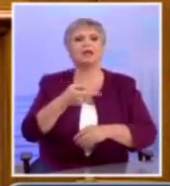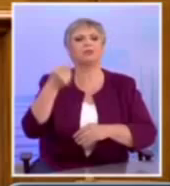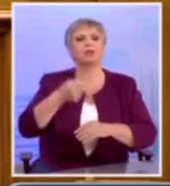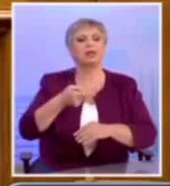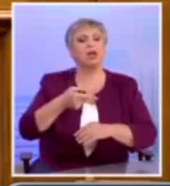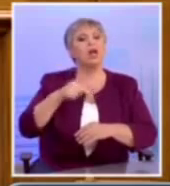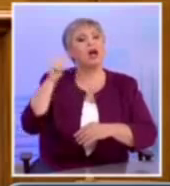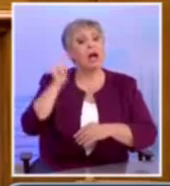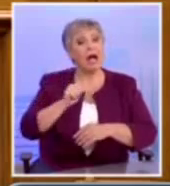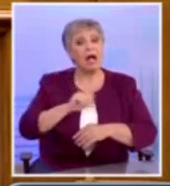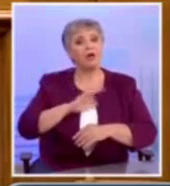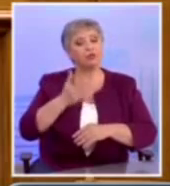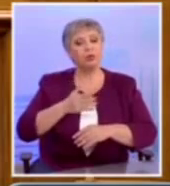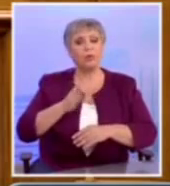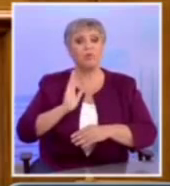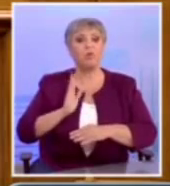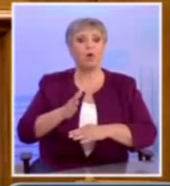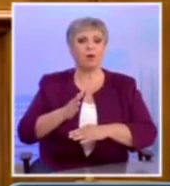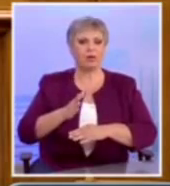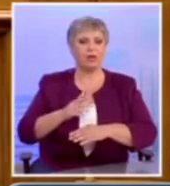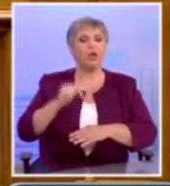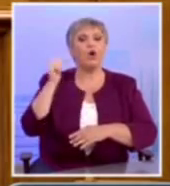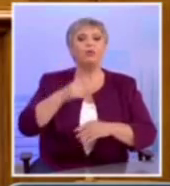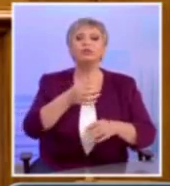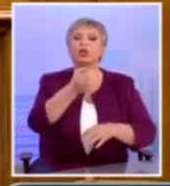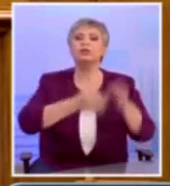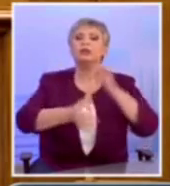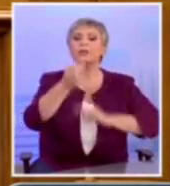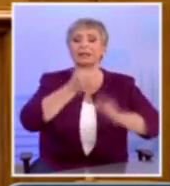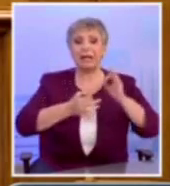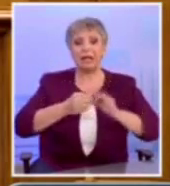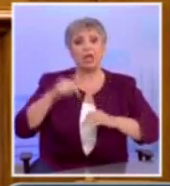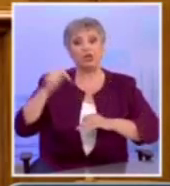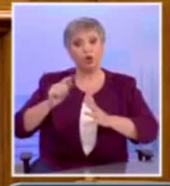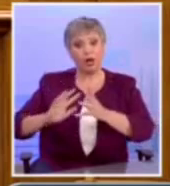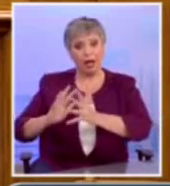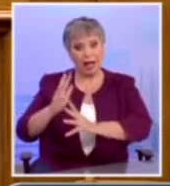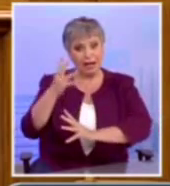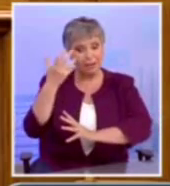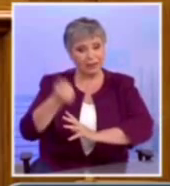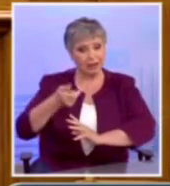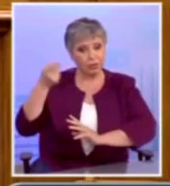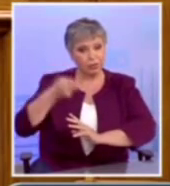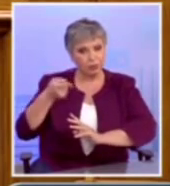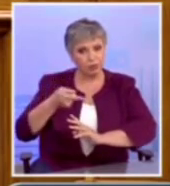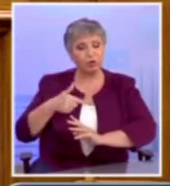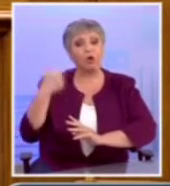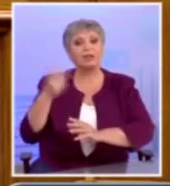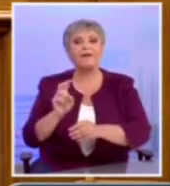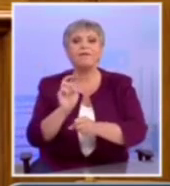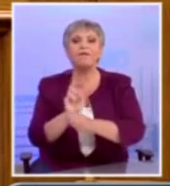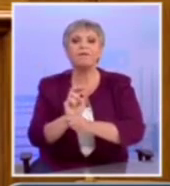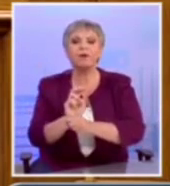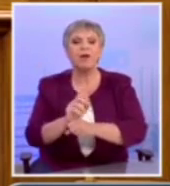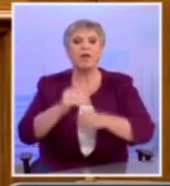λέει ότι δεν μπορεί μια χώρα να έχει για χρόνια και ψηλούς ρυθμούς ανάπτυξης και μεγάλα πλεονάσματα, και άρα δεν